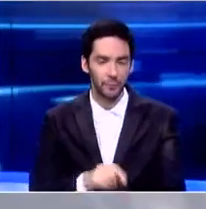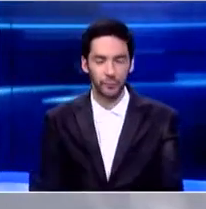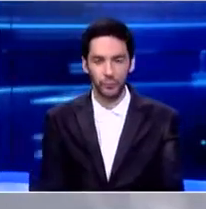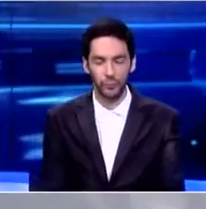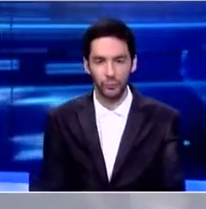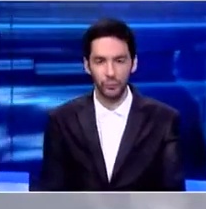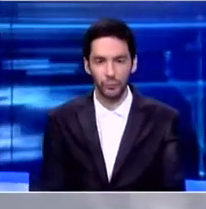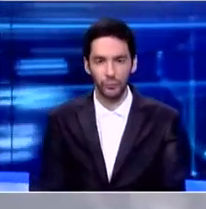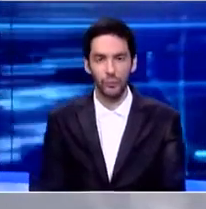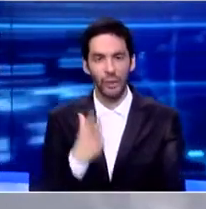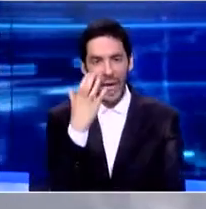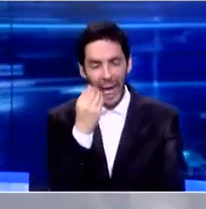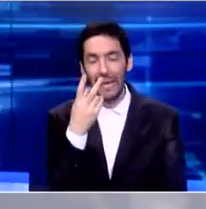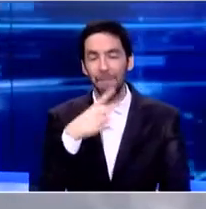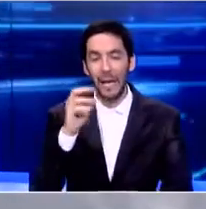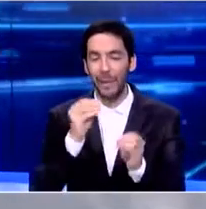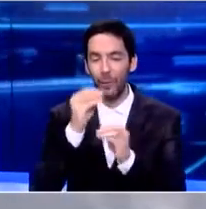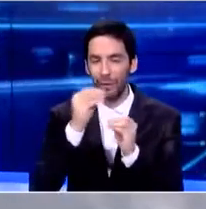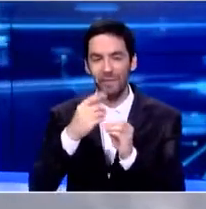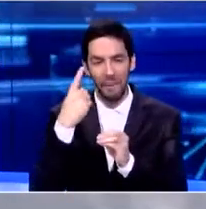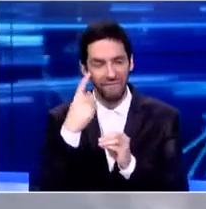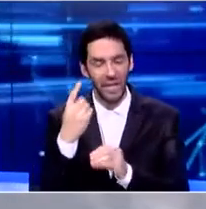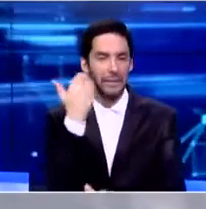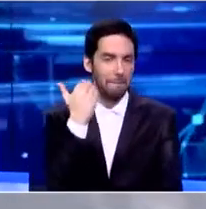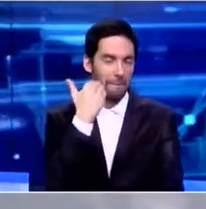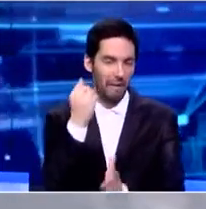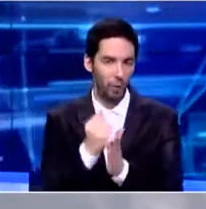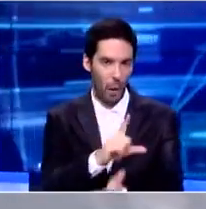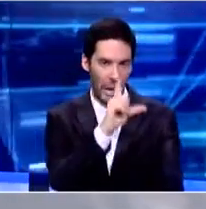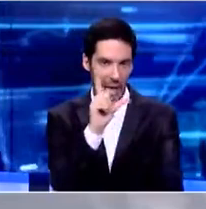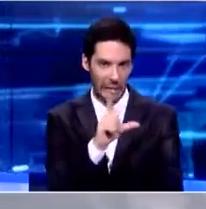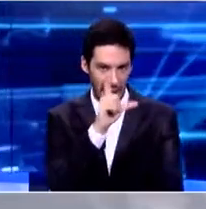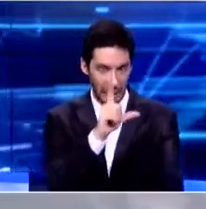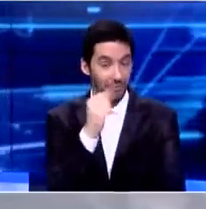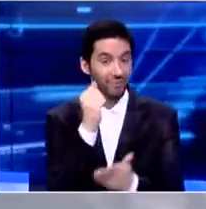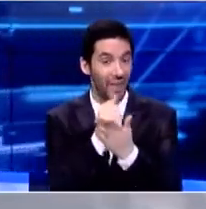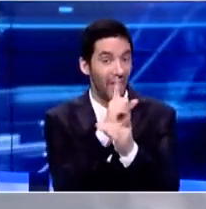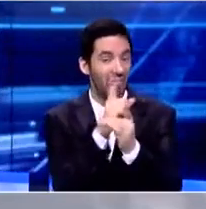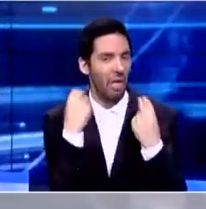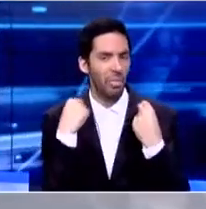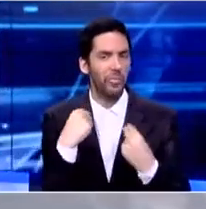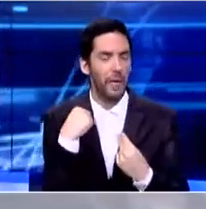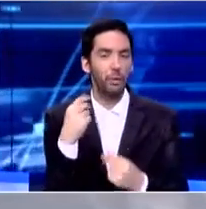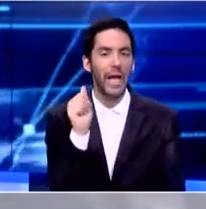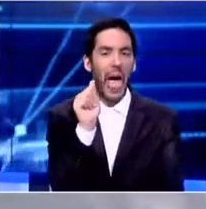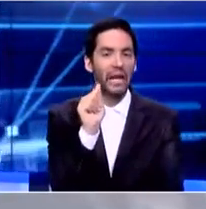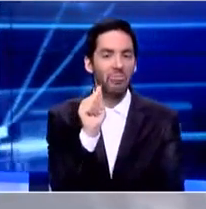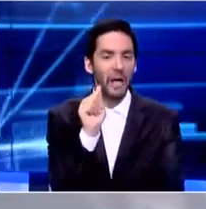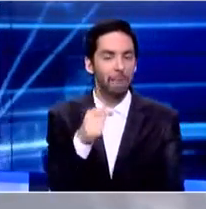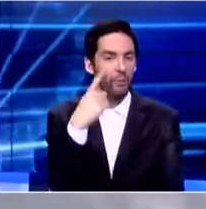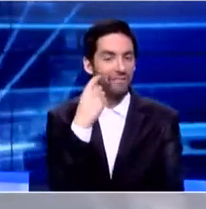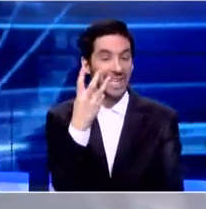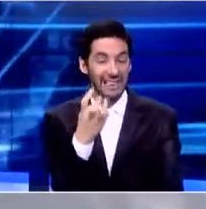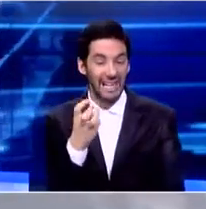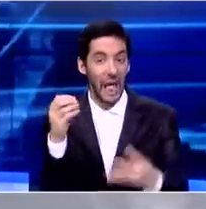Λάρνακας και εδώ έχει ιδιαίτερο ενδιαφέρον να σημειώσουμε ότι ειδικά στο Δήμο Αραδίπου έχουμε συνολικά